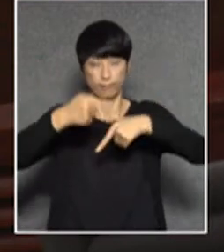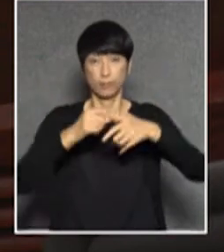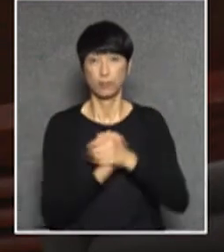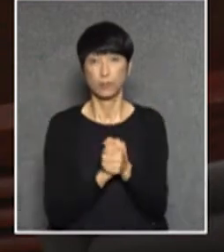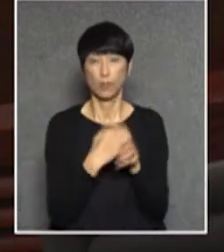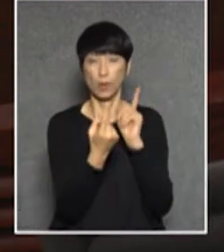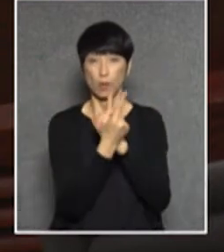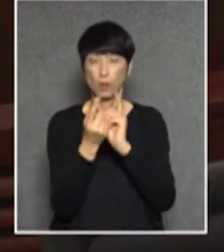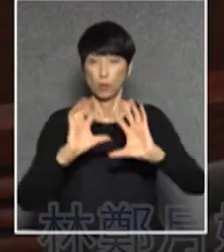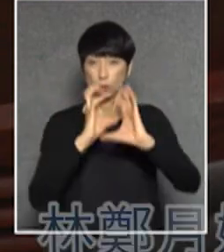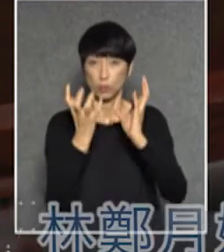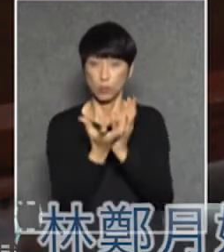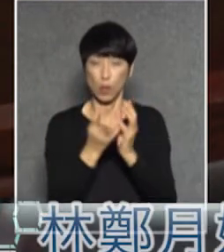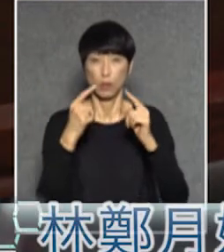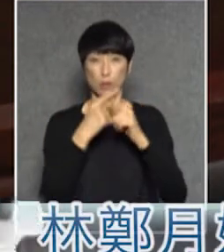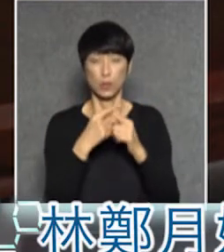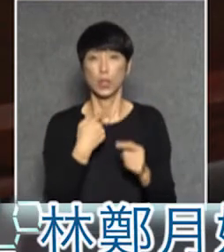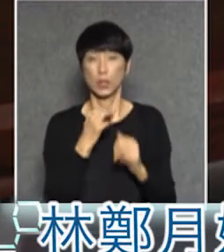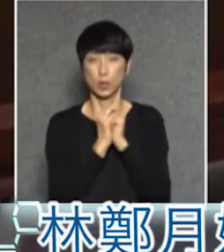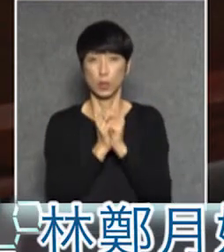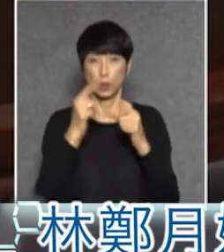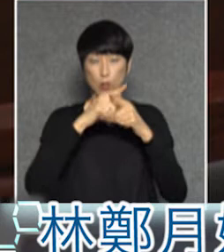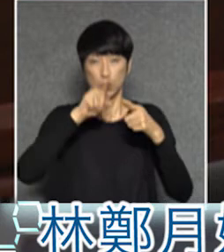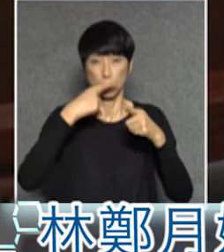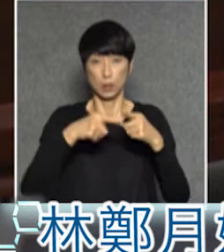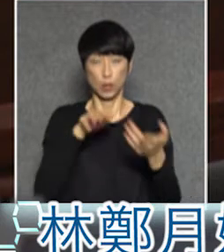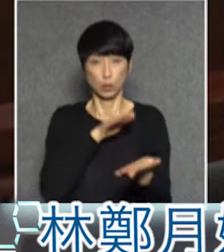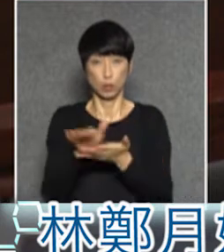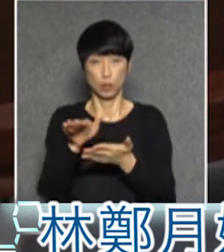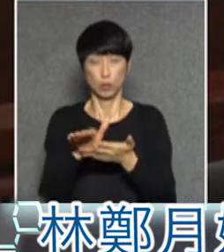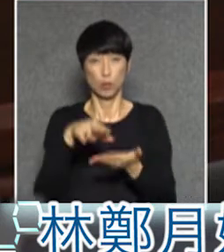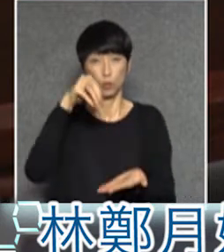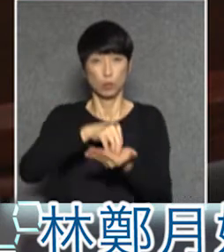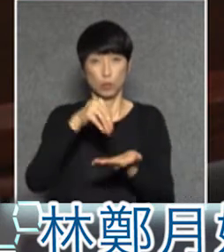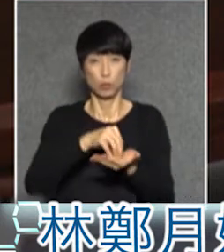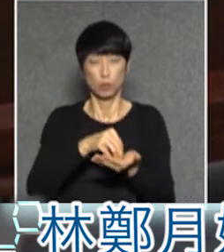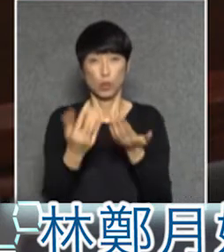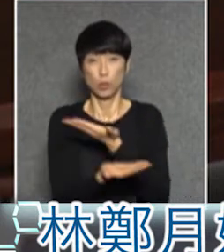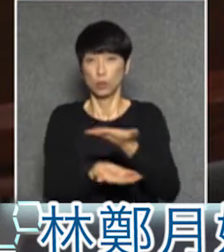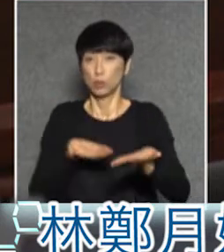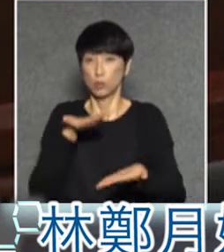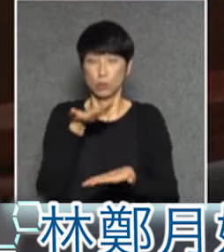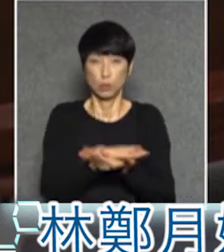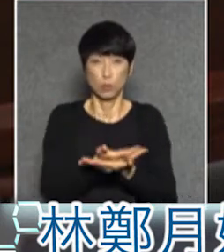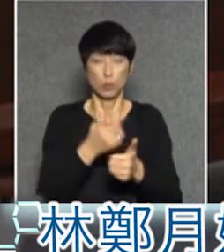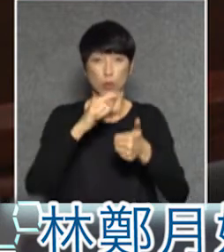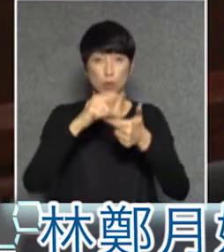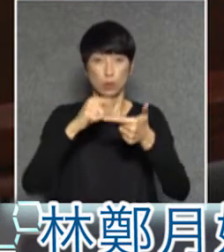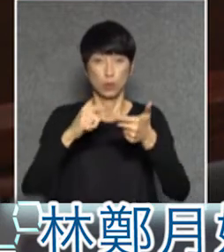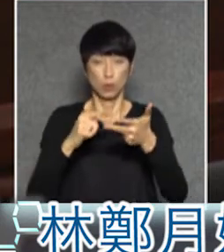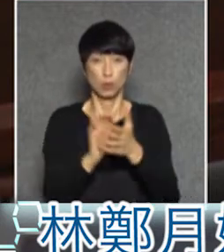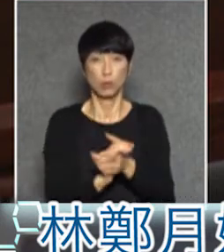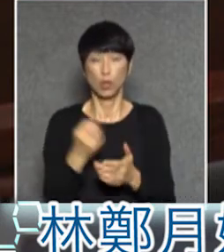對於有團體和人士要求全國人大常委會撤回決定及重啟政改諮詢，我必須再三強